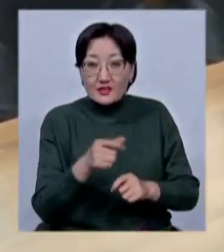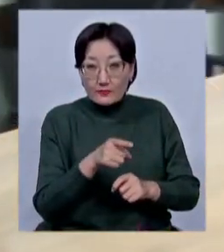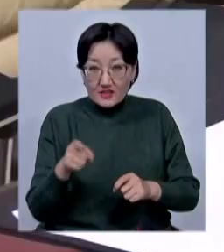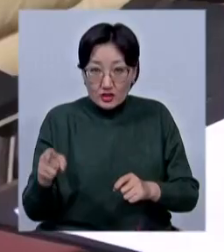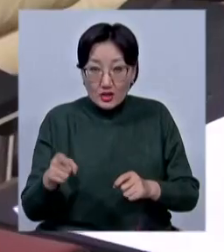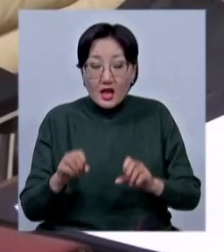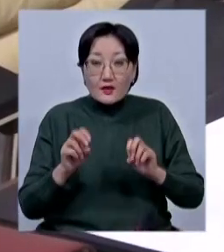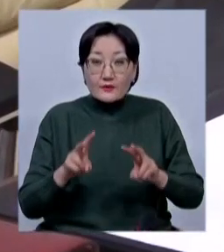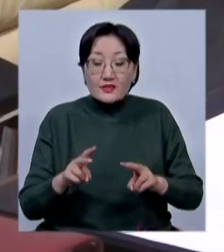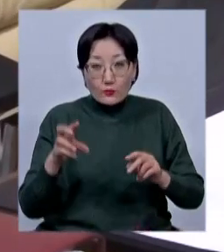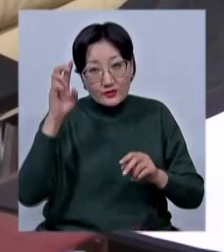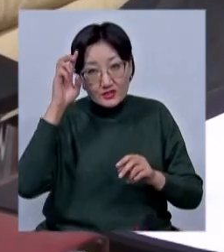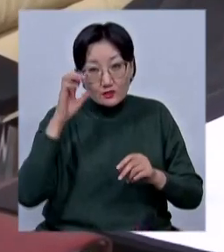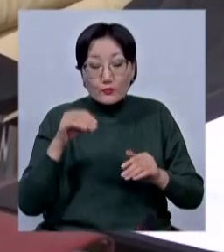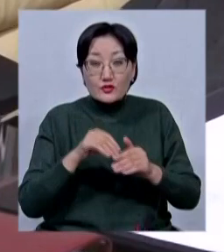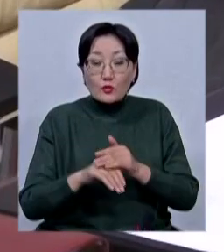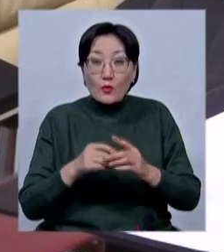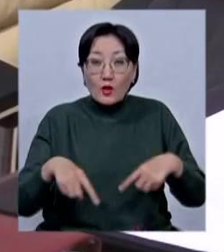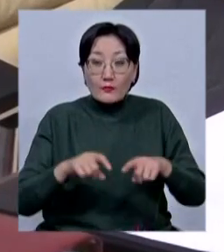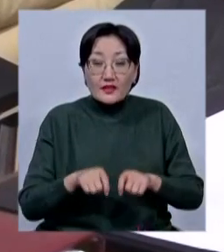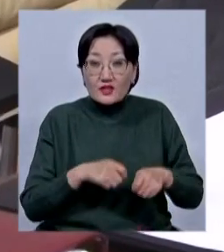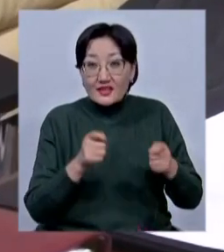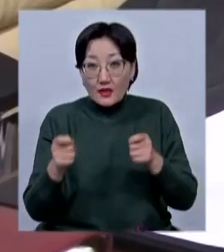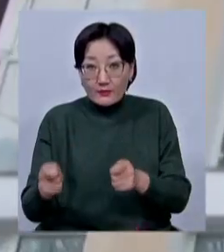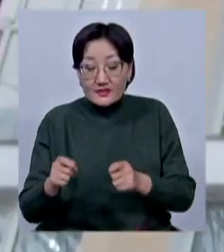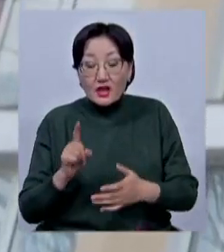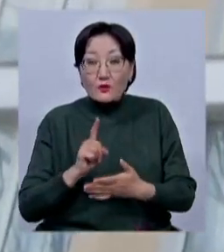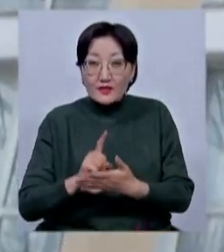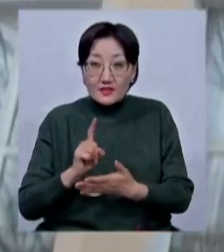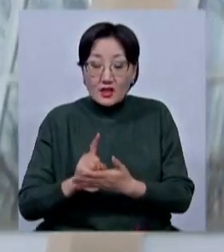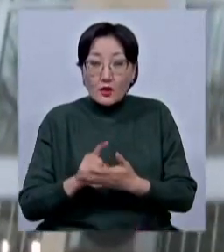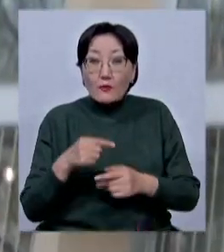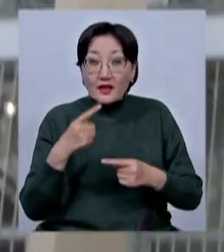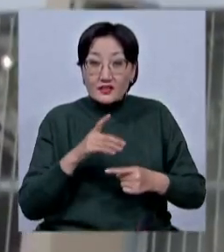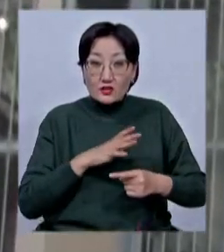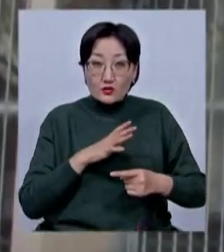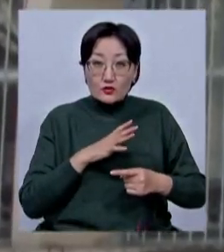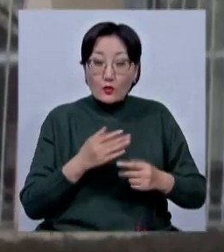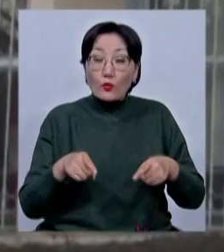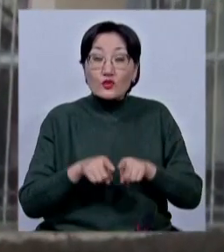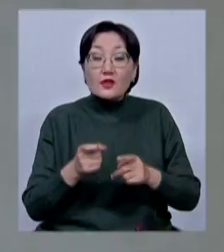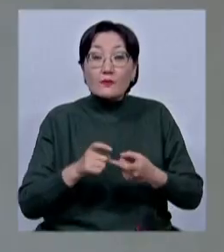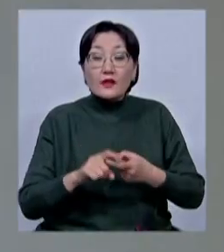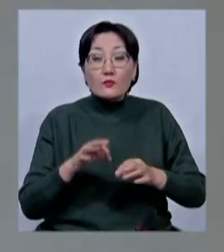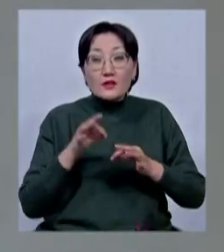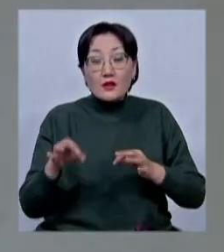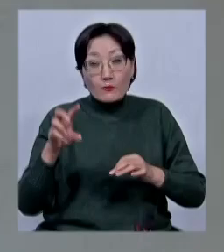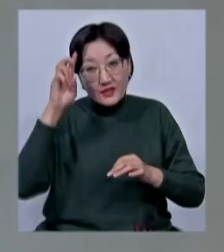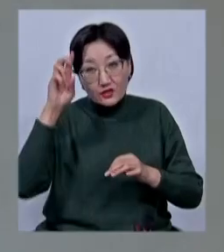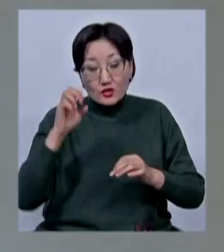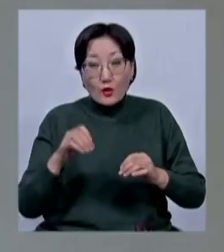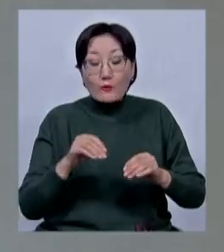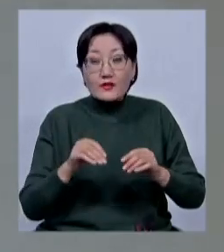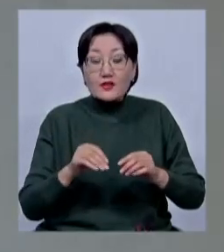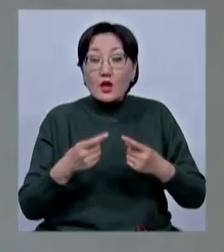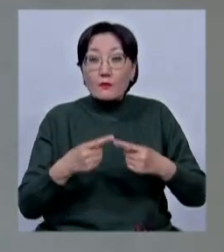ішінде арнаулы мемлекеттік қорға өтемақсыз тапсыруға міндетті екендерін жеткізді. Осы ретте облыстық мемлекеттік мүлік